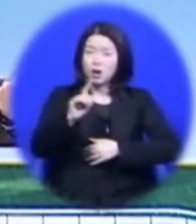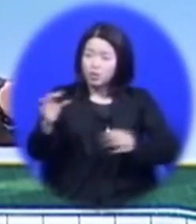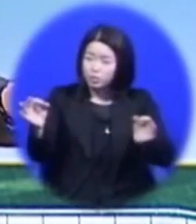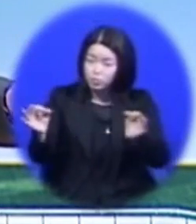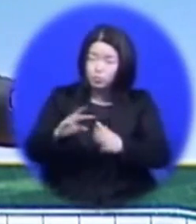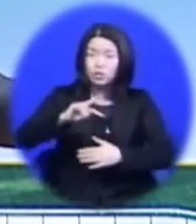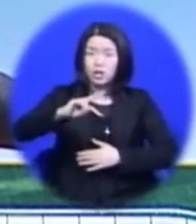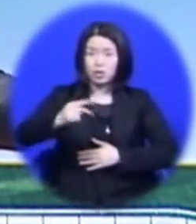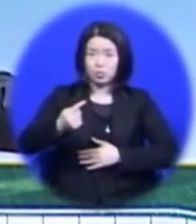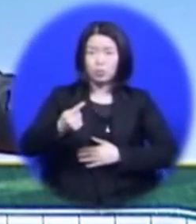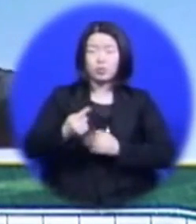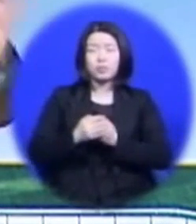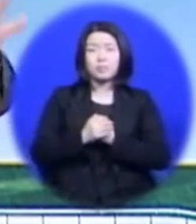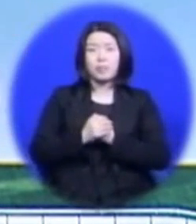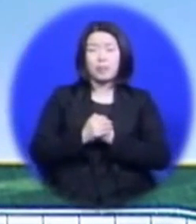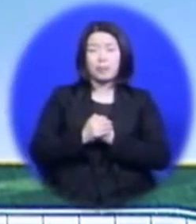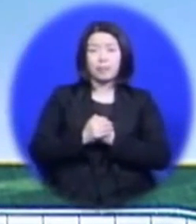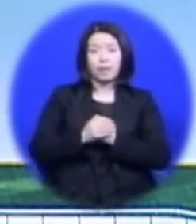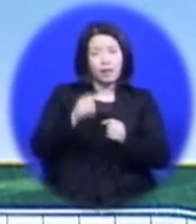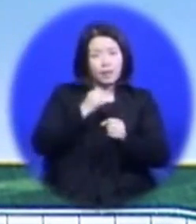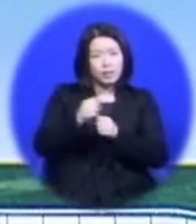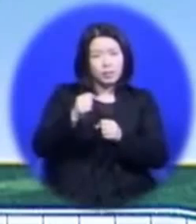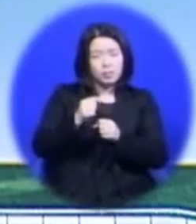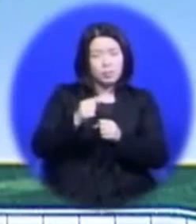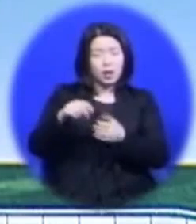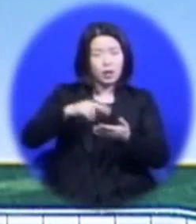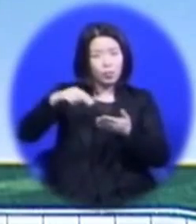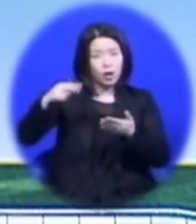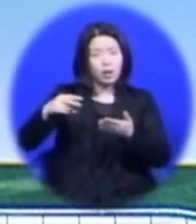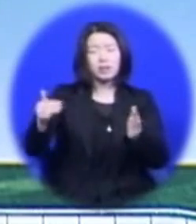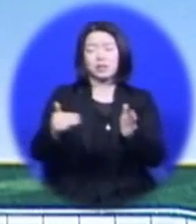순간에도 방황 끝납니다.